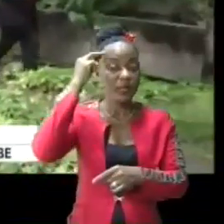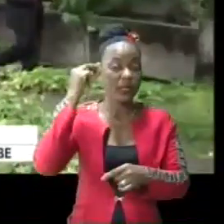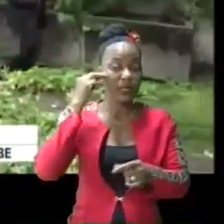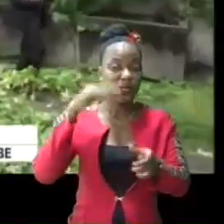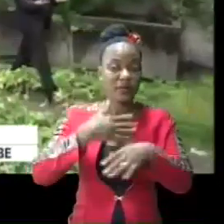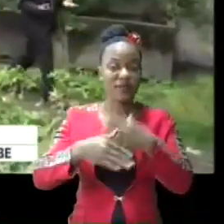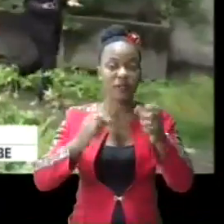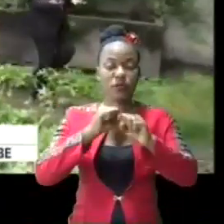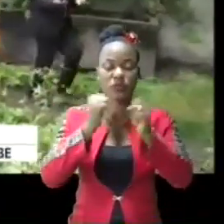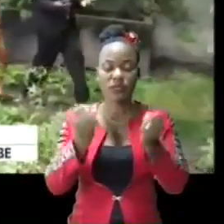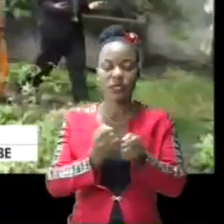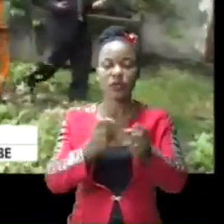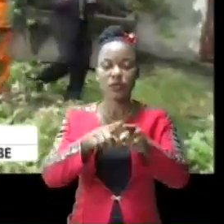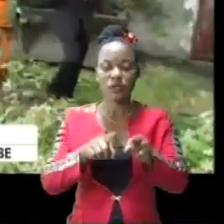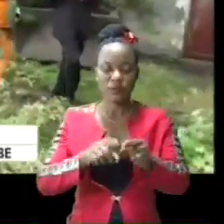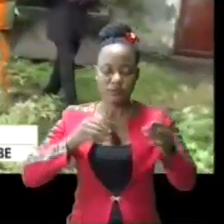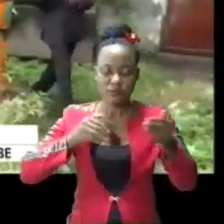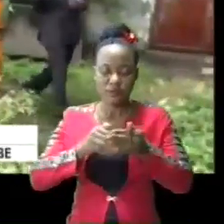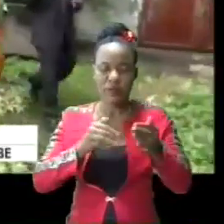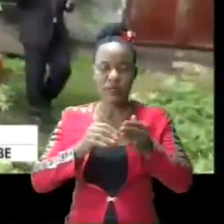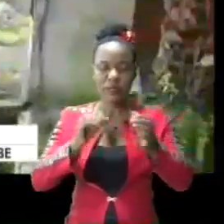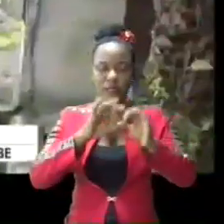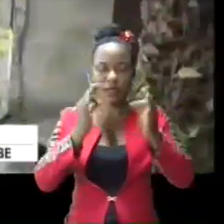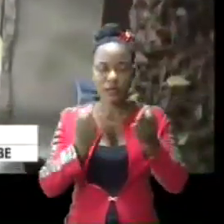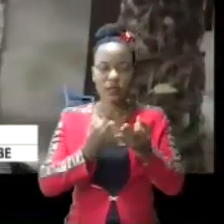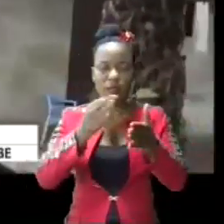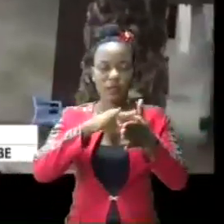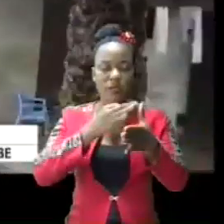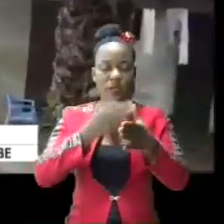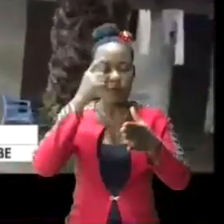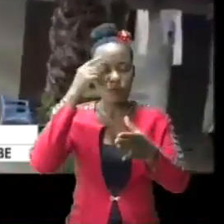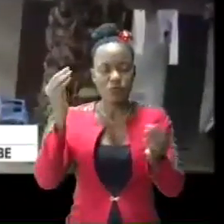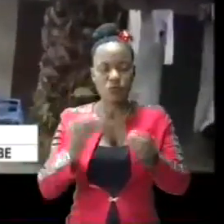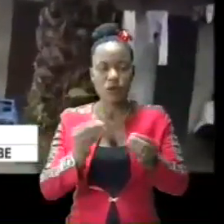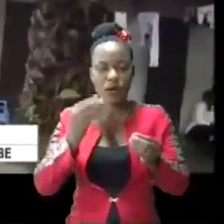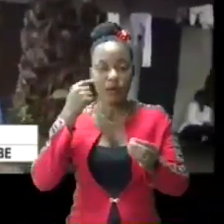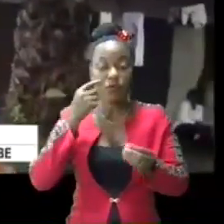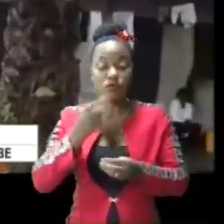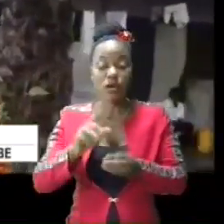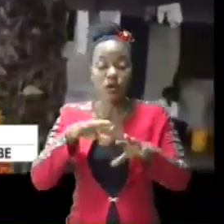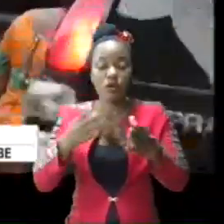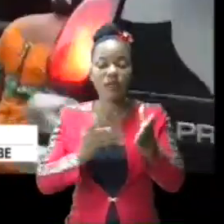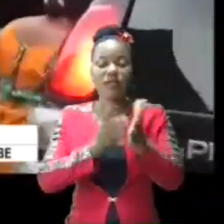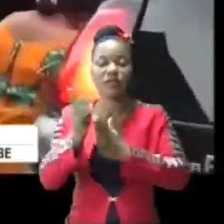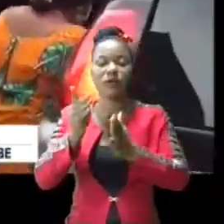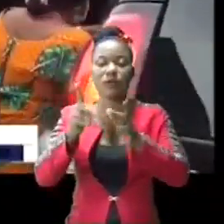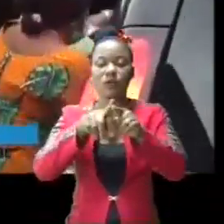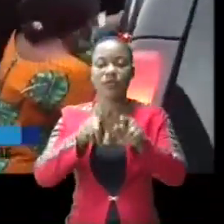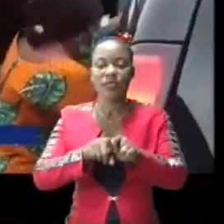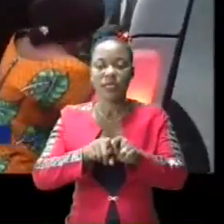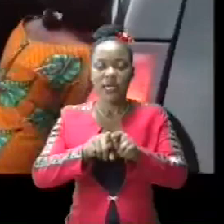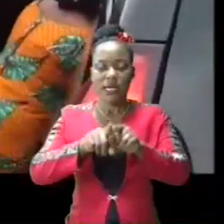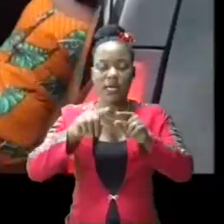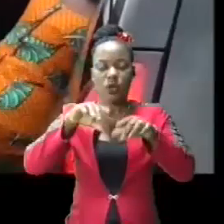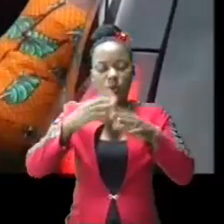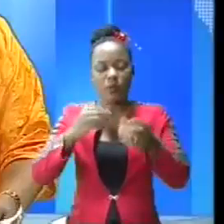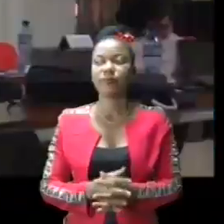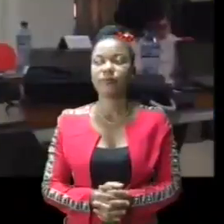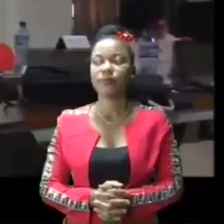Affaires sociales veut se rapprocher des structures sous sa tutelle afin de palper du doigt les conditions de travail du